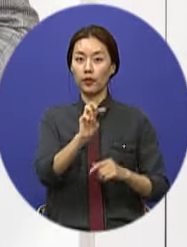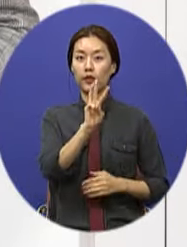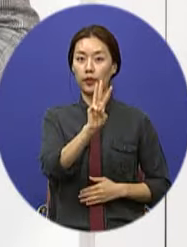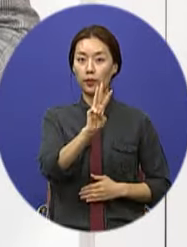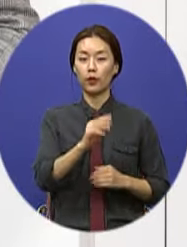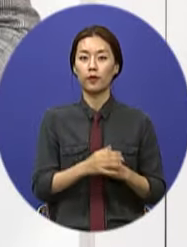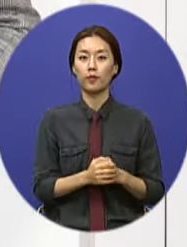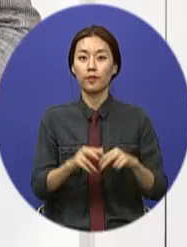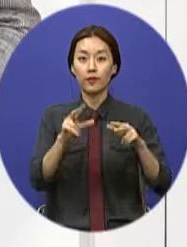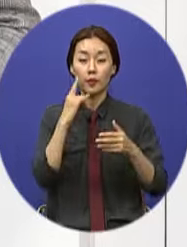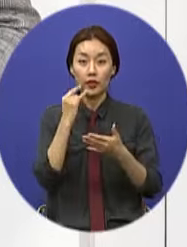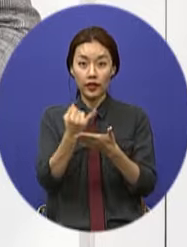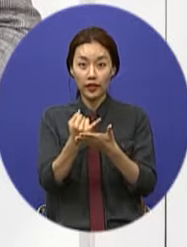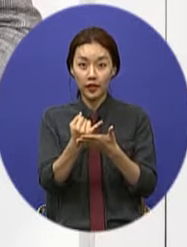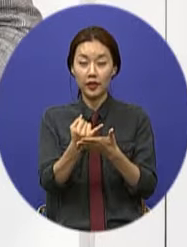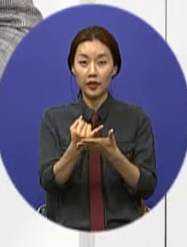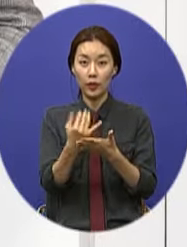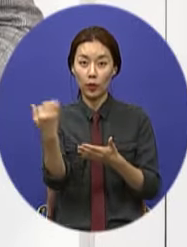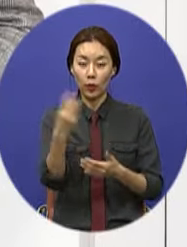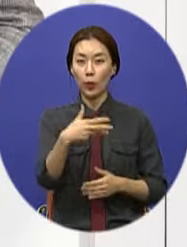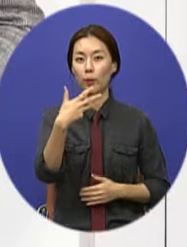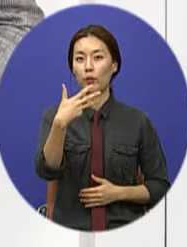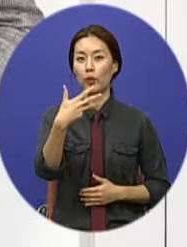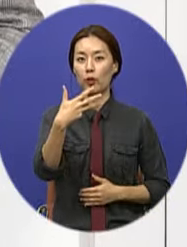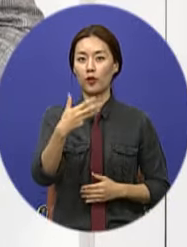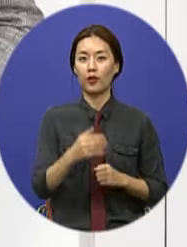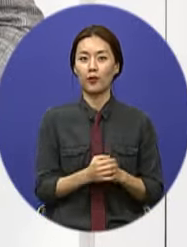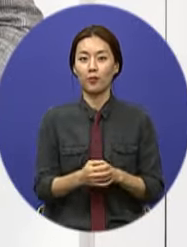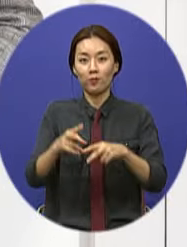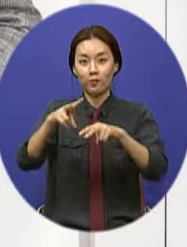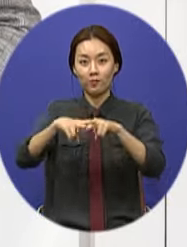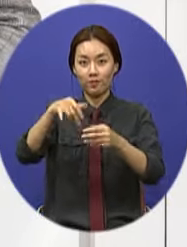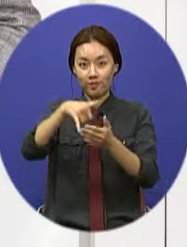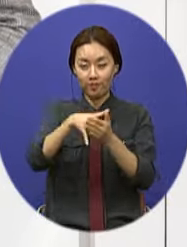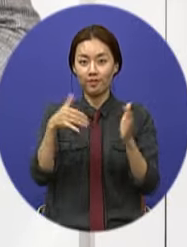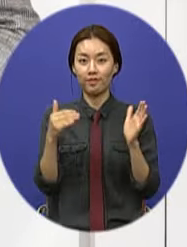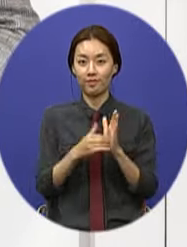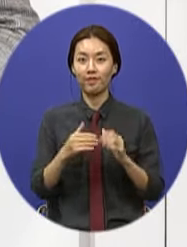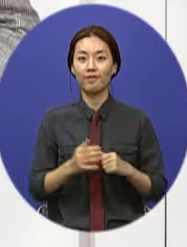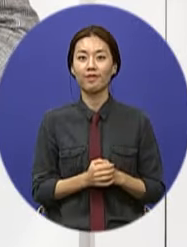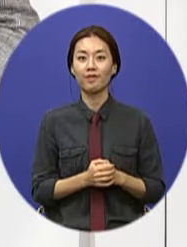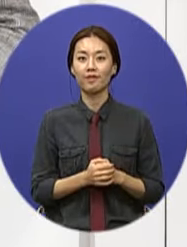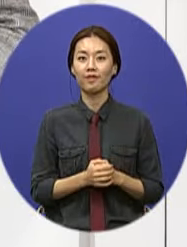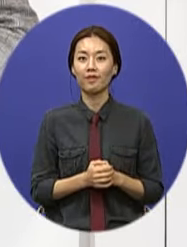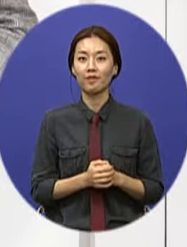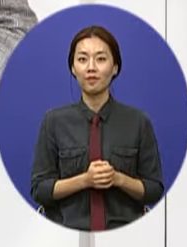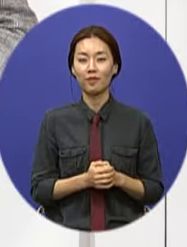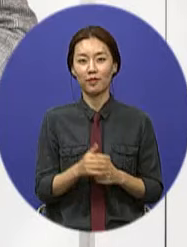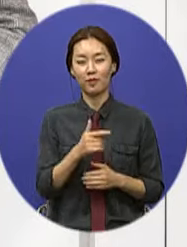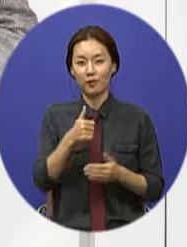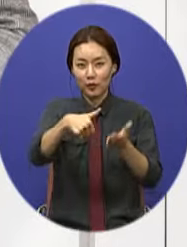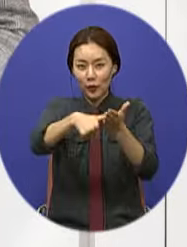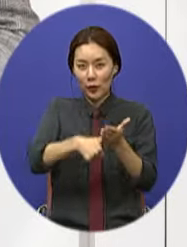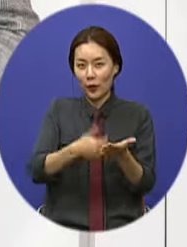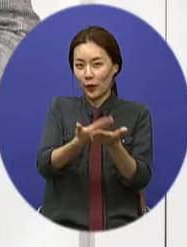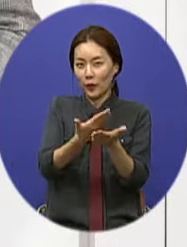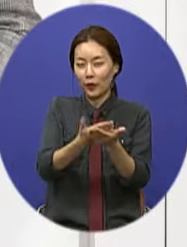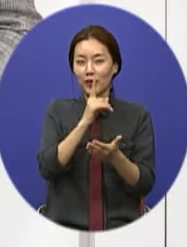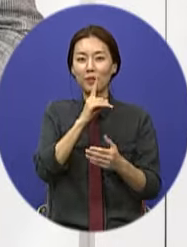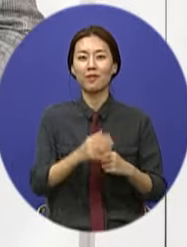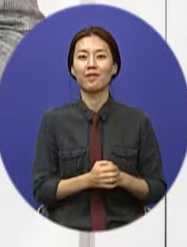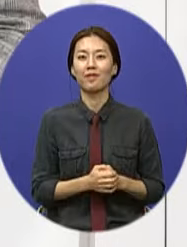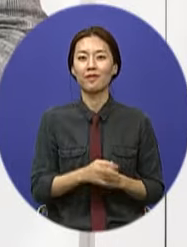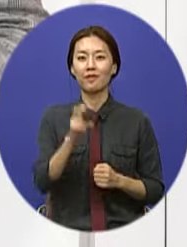3번이고 우리 어머니 미량 어머니가 8번. 8번. 우물정자 눌러 주시면 되겠습니다. 네. 오늘 억수로 많이 표 좀 달랍니다.